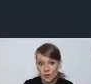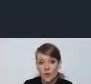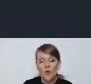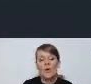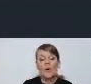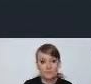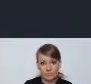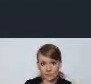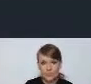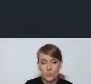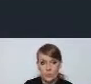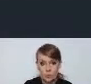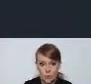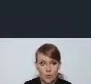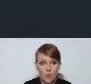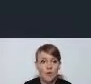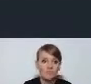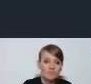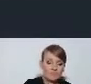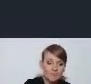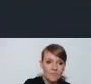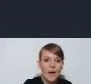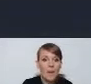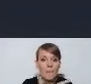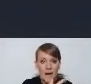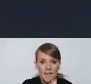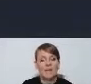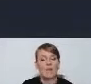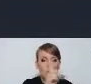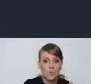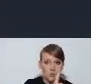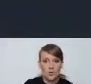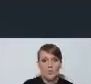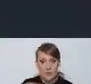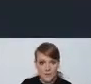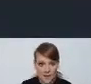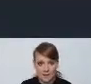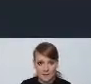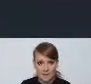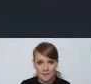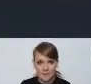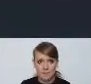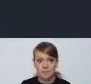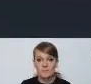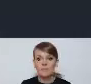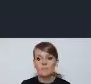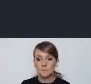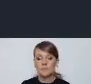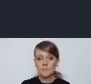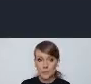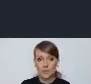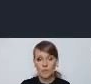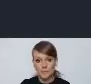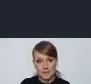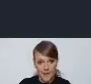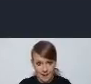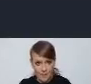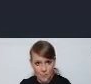dużo przedsięwzięć partnerstwa publiczno-prywatnego, a więc znowuż typowo samorządowe